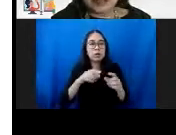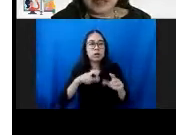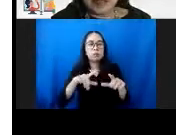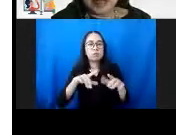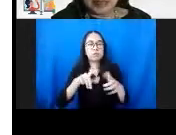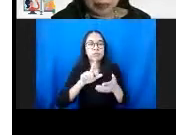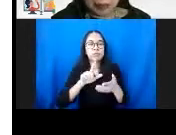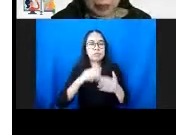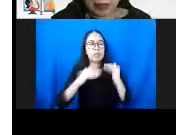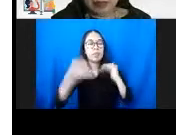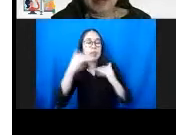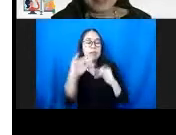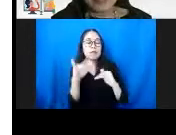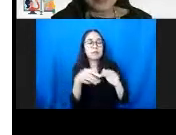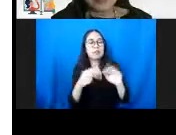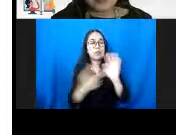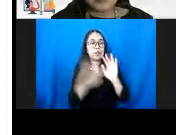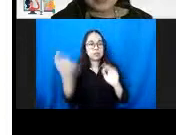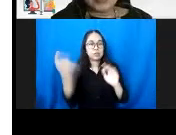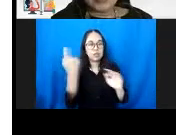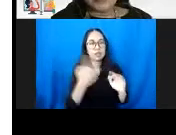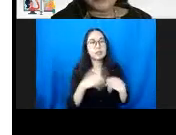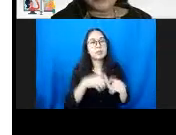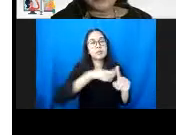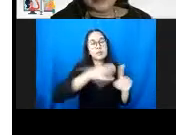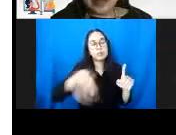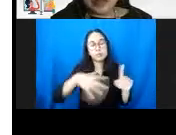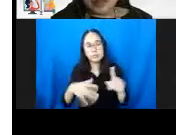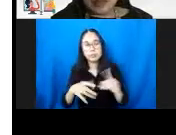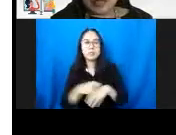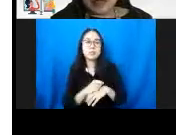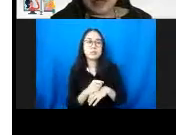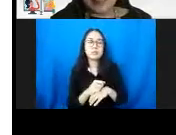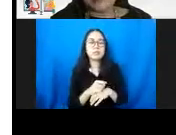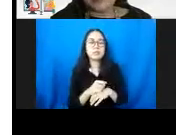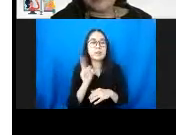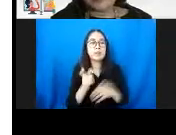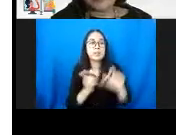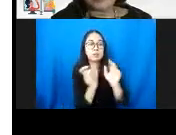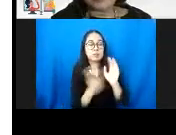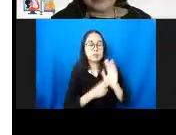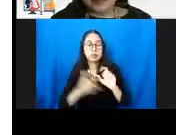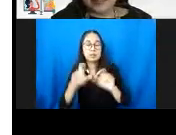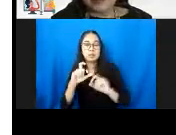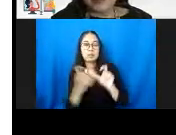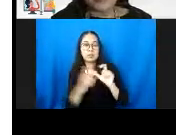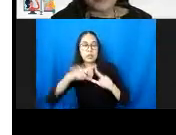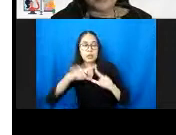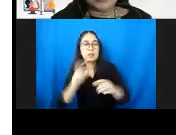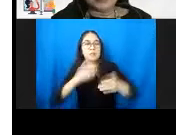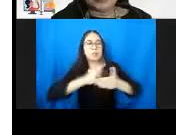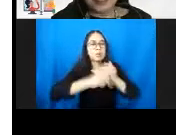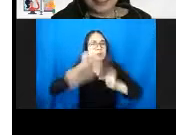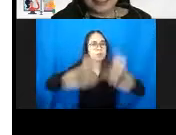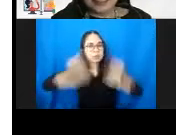provinsi hingga kabupaten. Dan anggota Sun CSA mempunyai program yang variatif, baik di